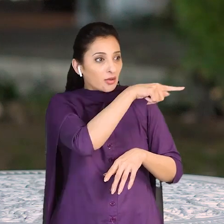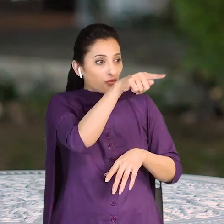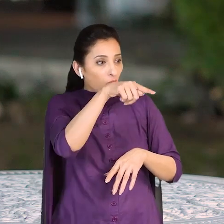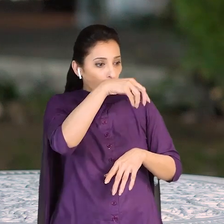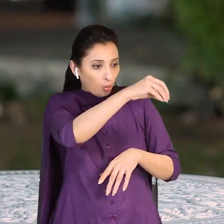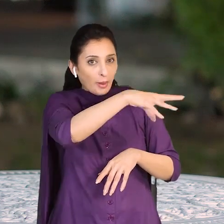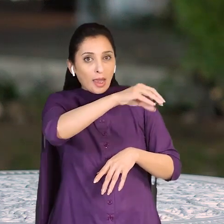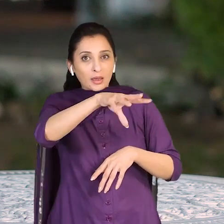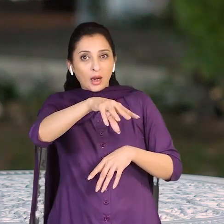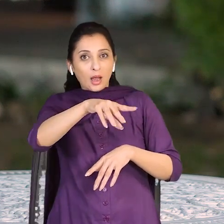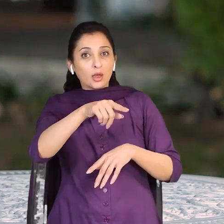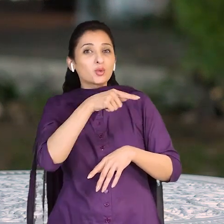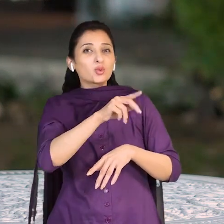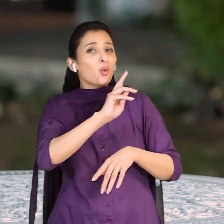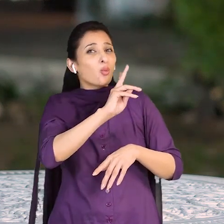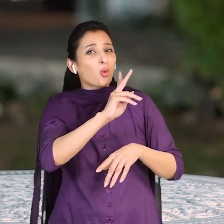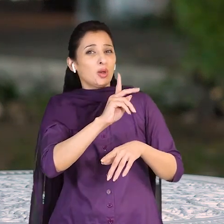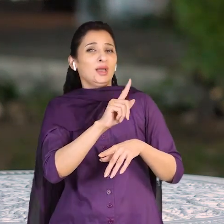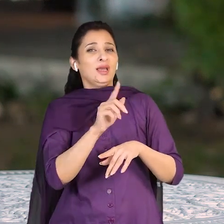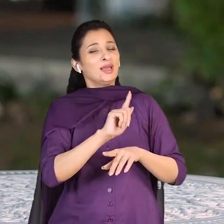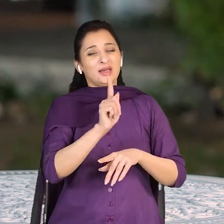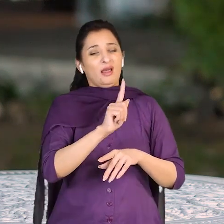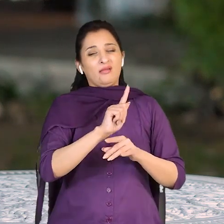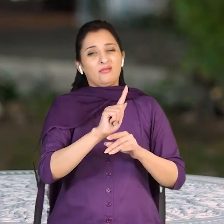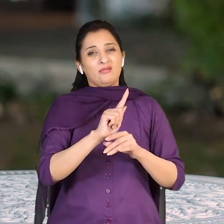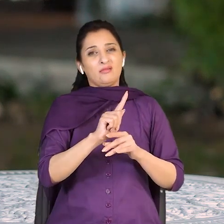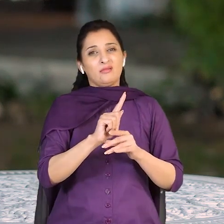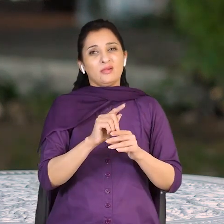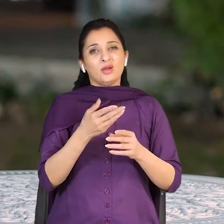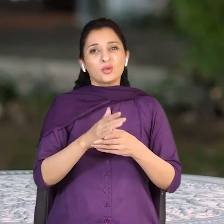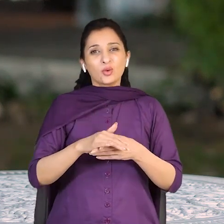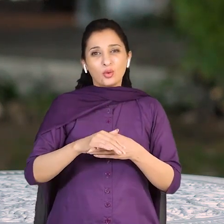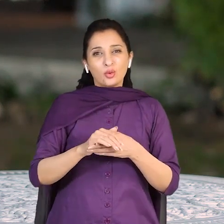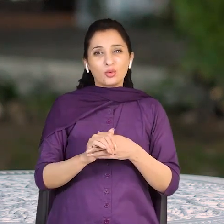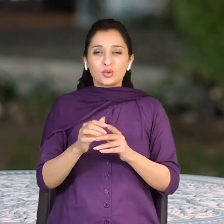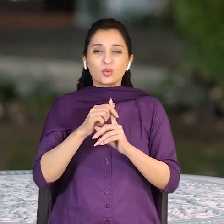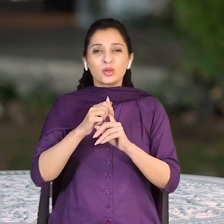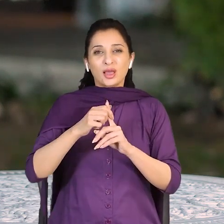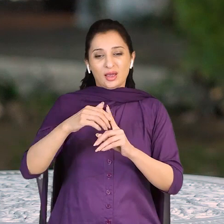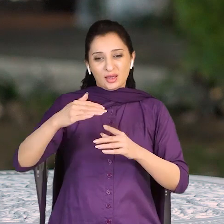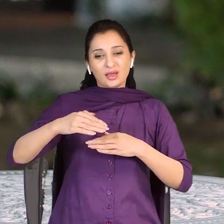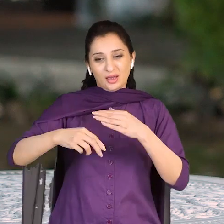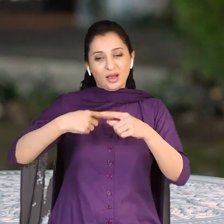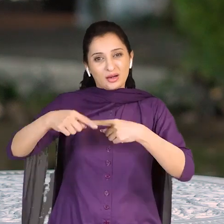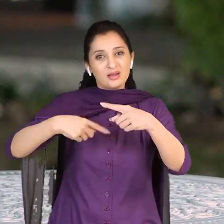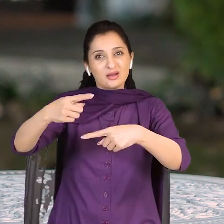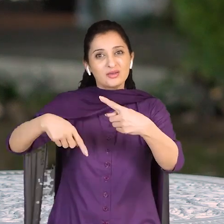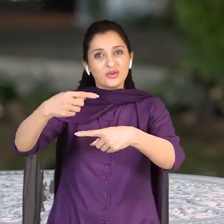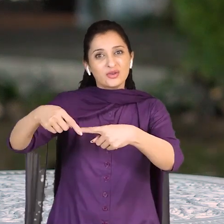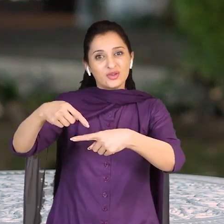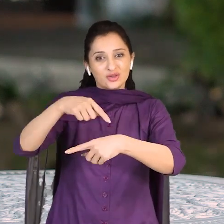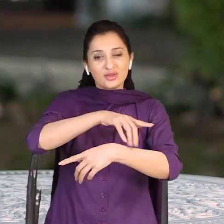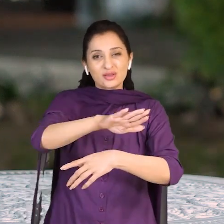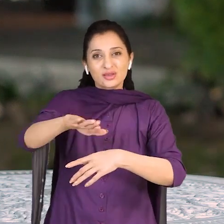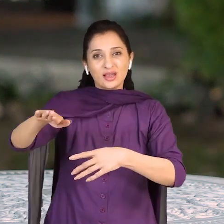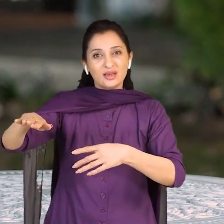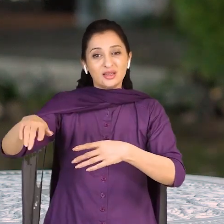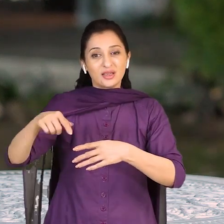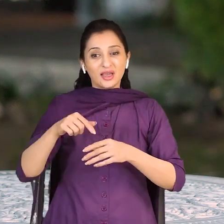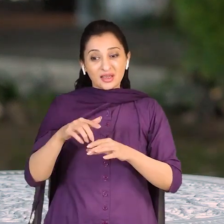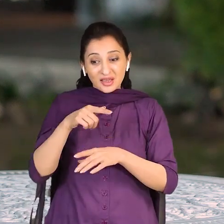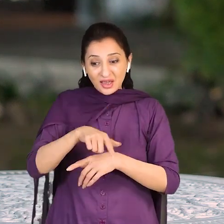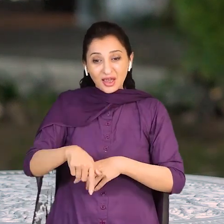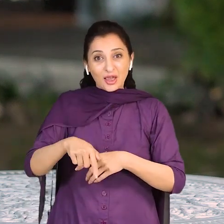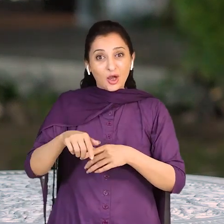से परहेज़ करें ताकि हम इसको आने वाली जनरेशन के लिए जो हम मेहनत कर रहे हैं इसको प्रिज़र्व करने की वो